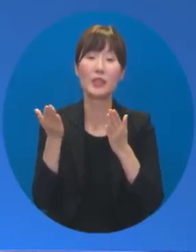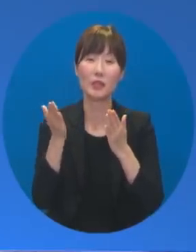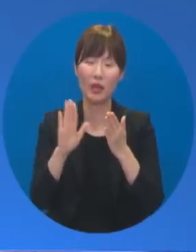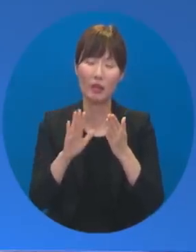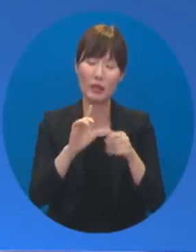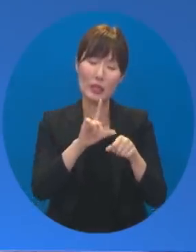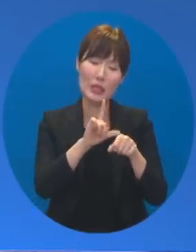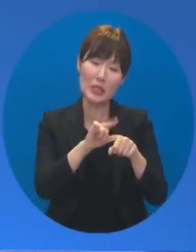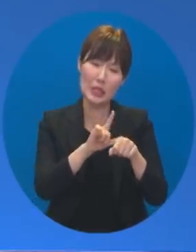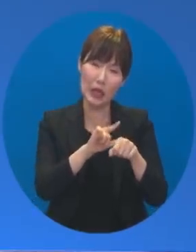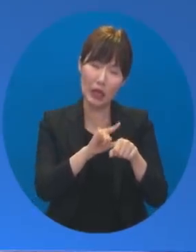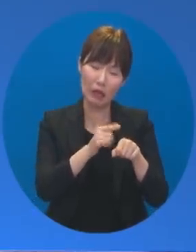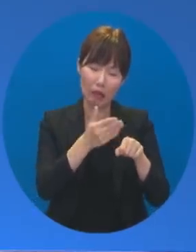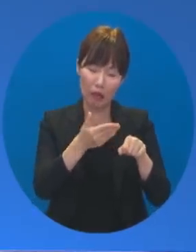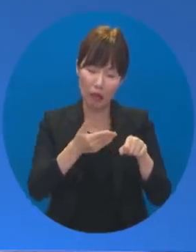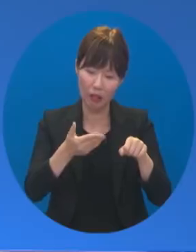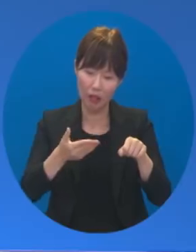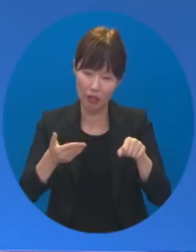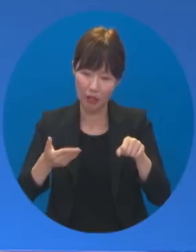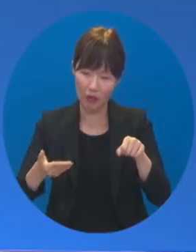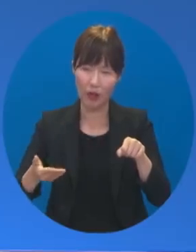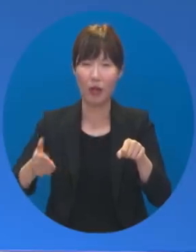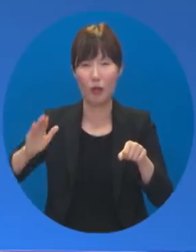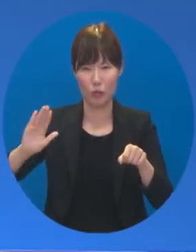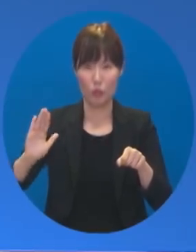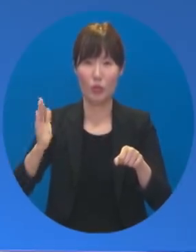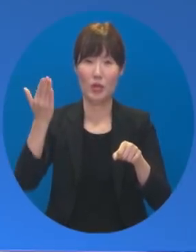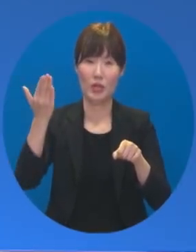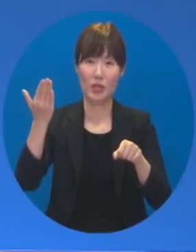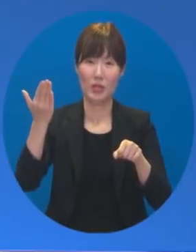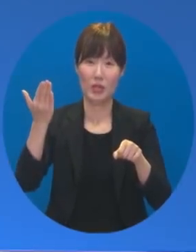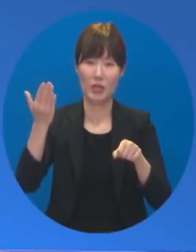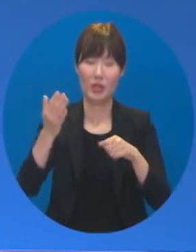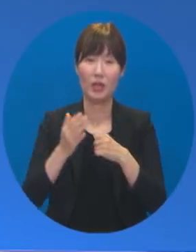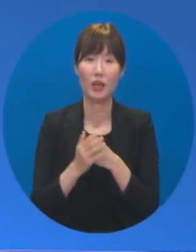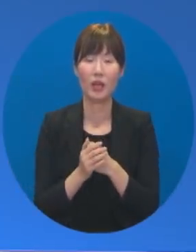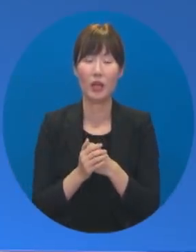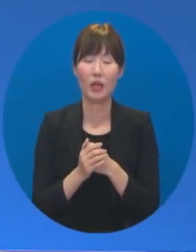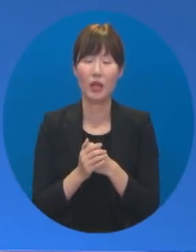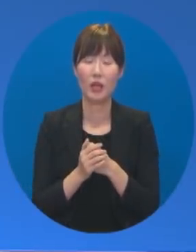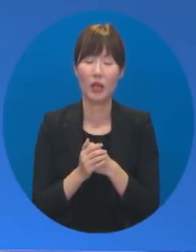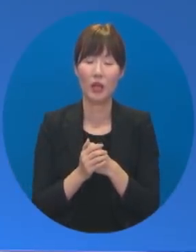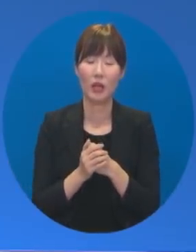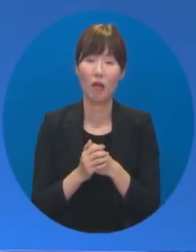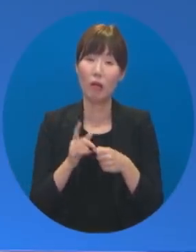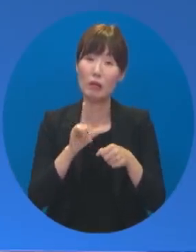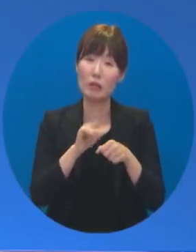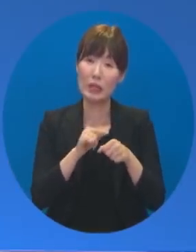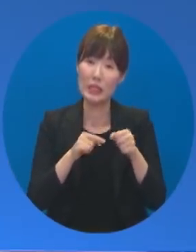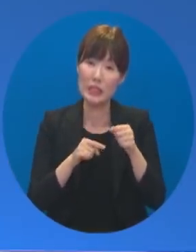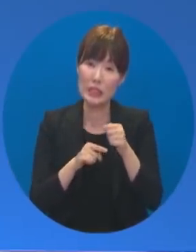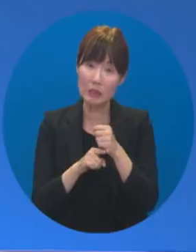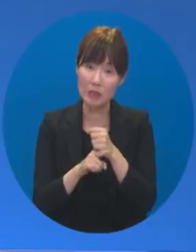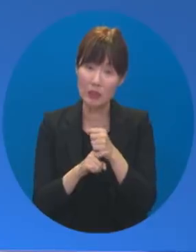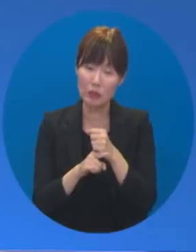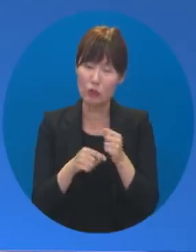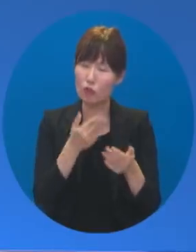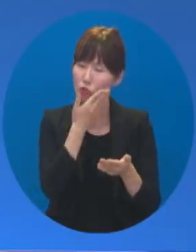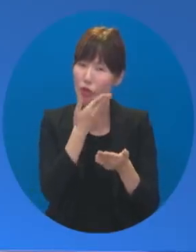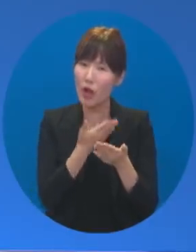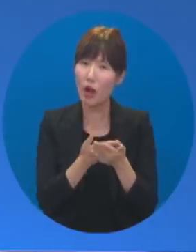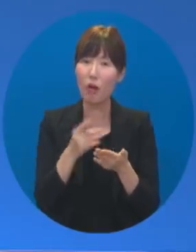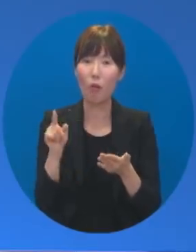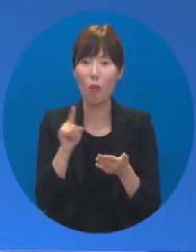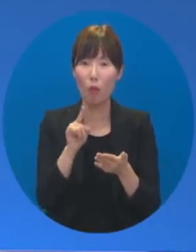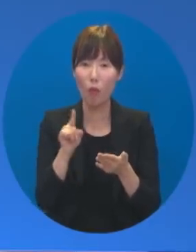것이 흘러야 되더라고요. 시간의 의미 가운데서 제일 중요한 게 우리는 당장 뭔가를